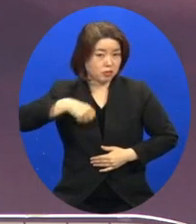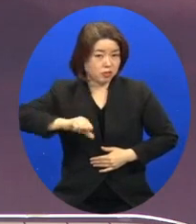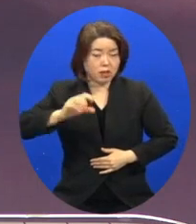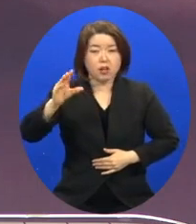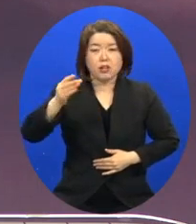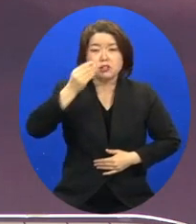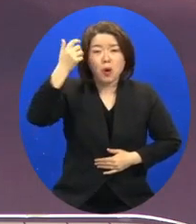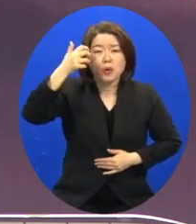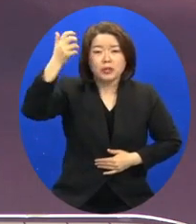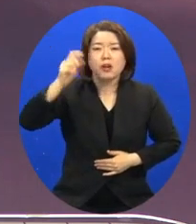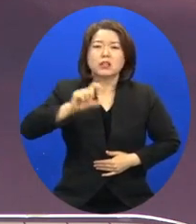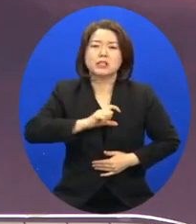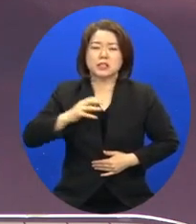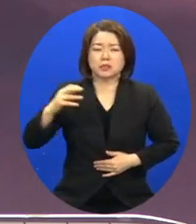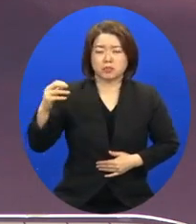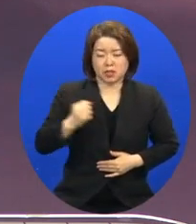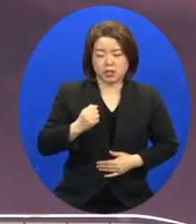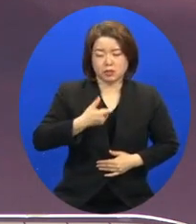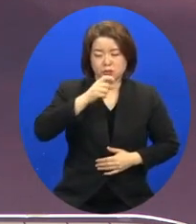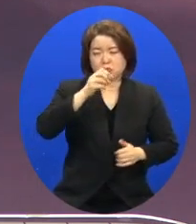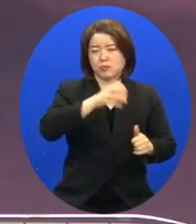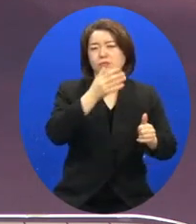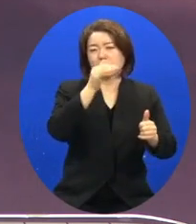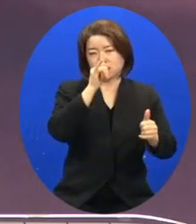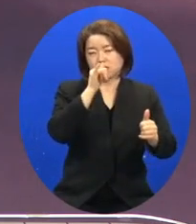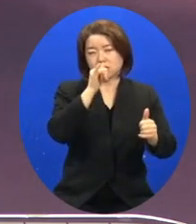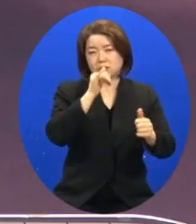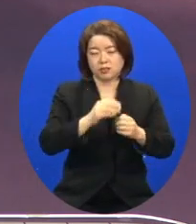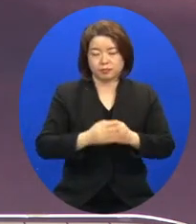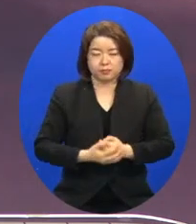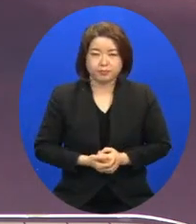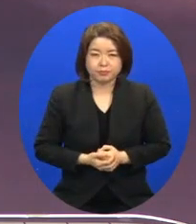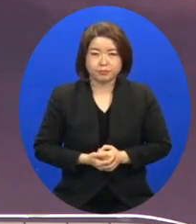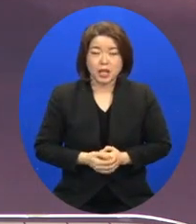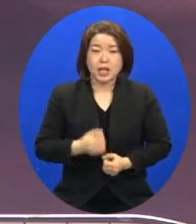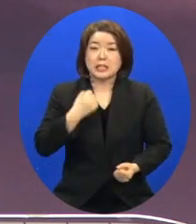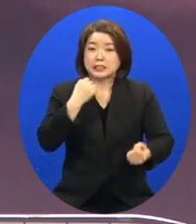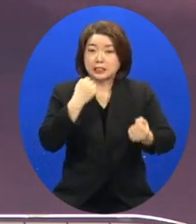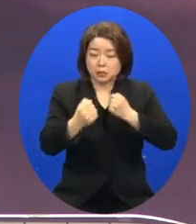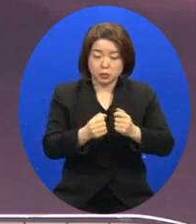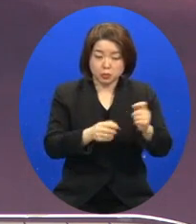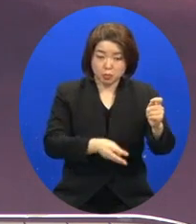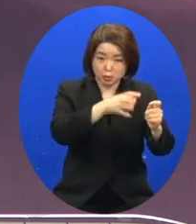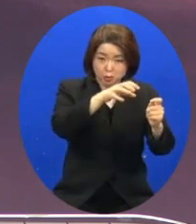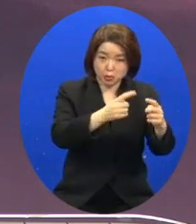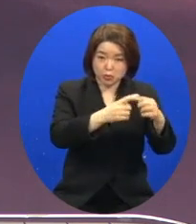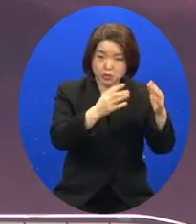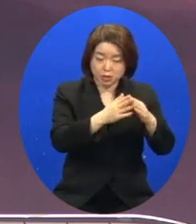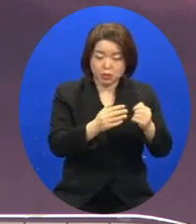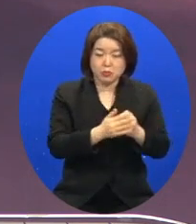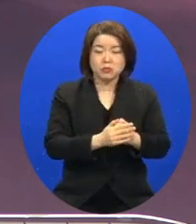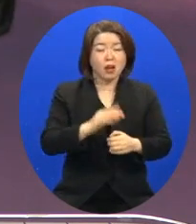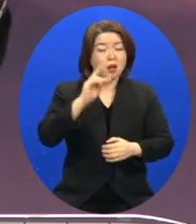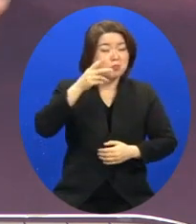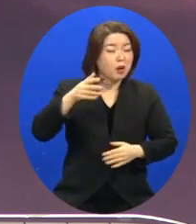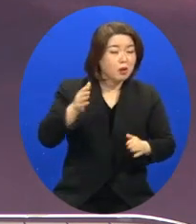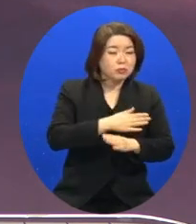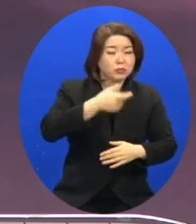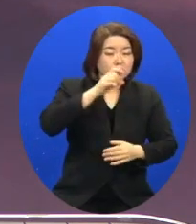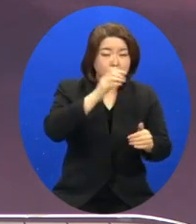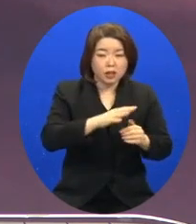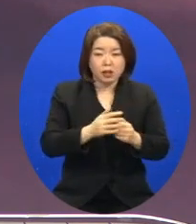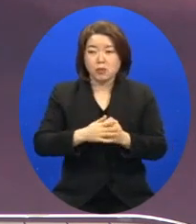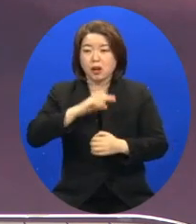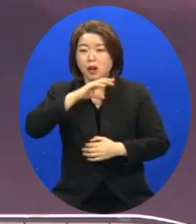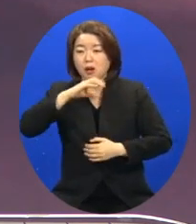거예요. 고린도 교회는 그럼에도 불구하고 나는 바울에게 세례받았다, 아볼로에게 세례받았다, 나는 게바에게